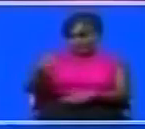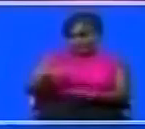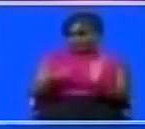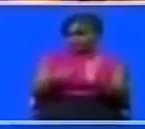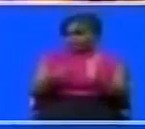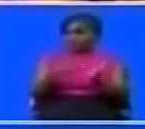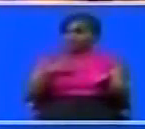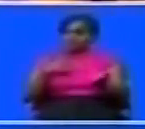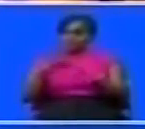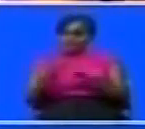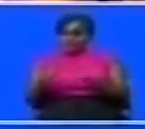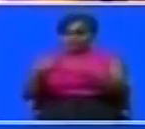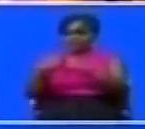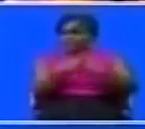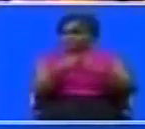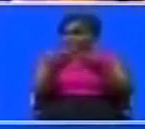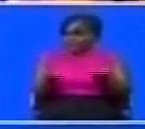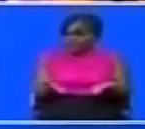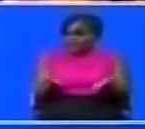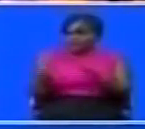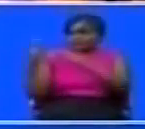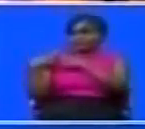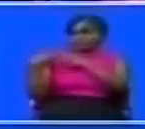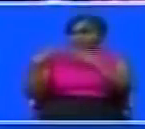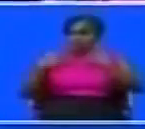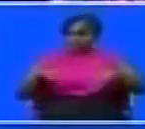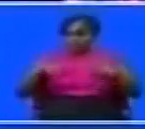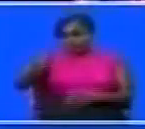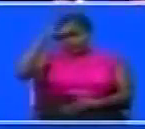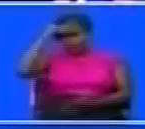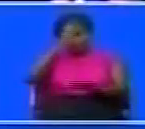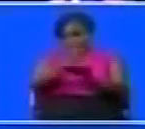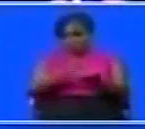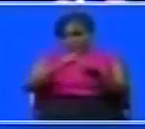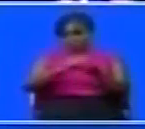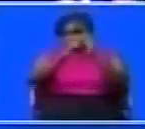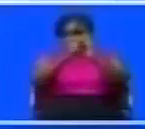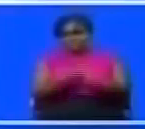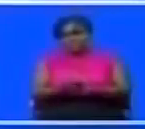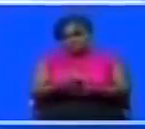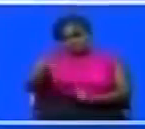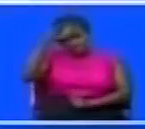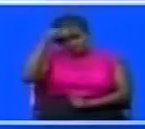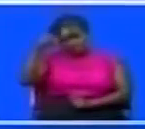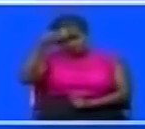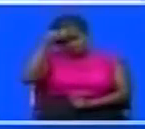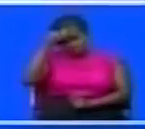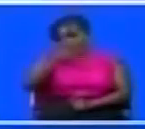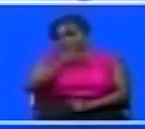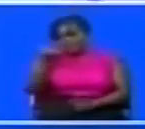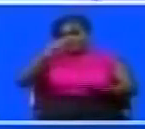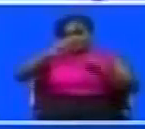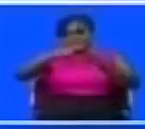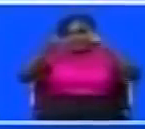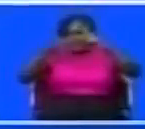vile tutasoma. Changamoto kwa sasa ni kwa washikadau katika sekta ya elimu kurekebisha mfumo wa mafunzo kama mbinu ya kuboresha viwango